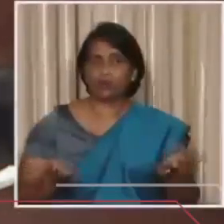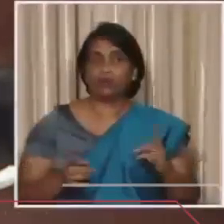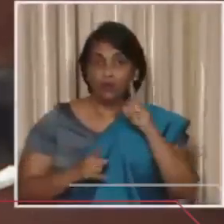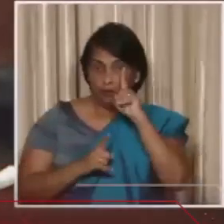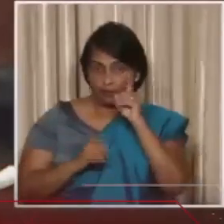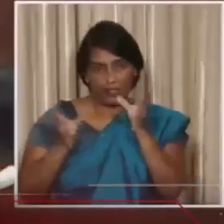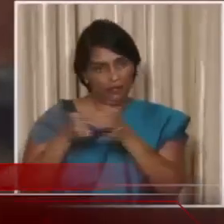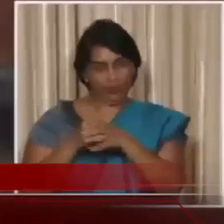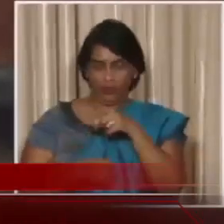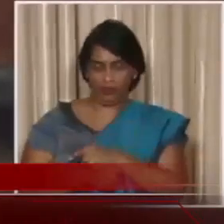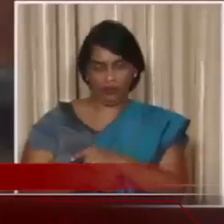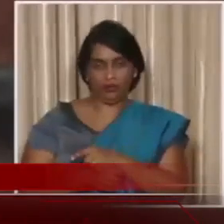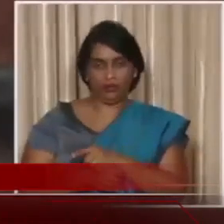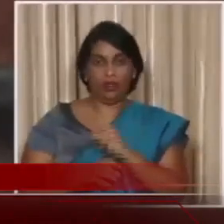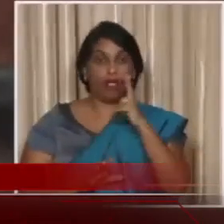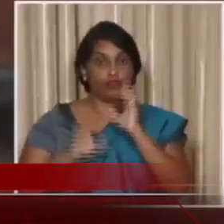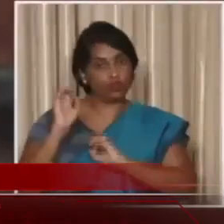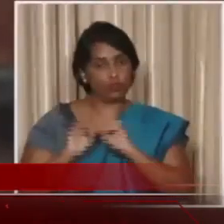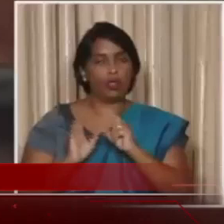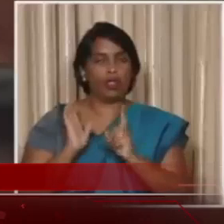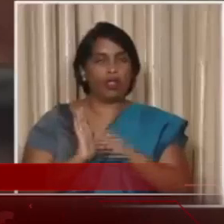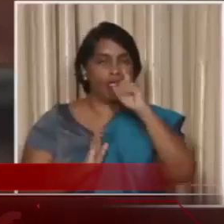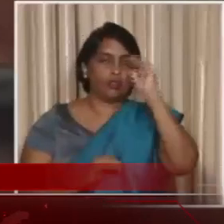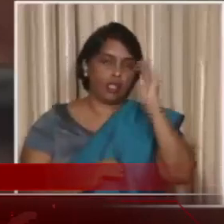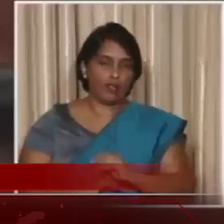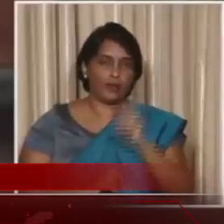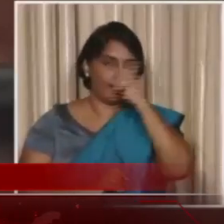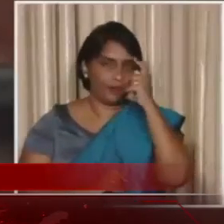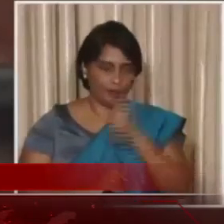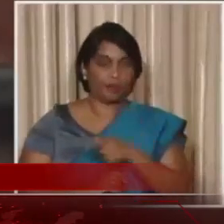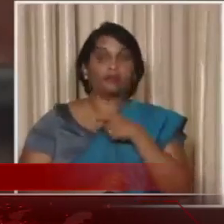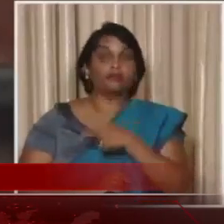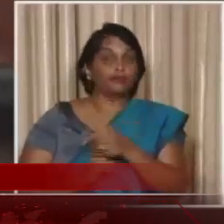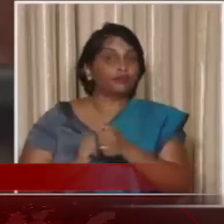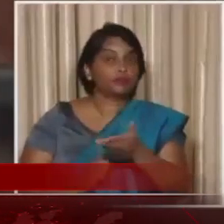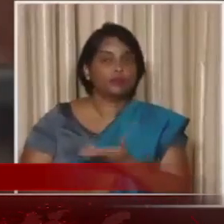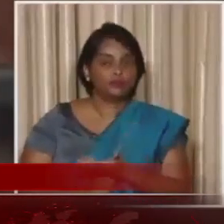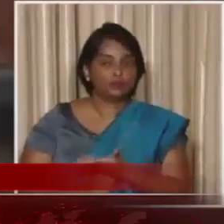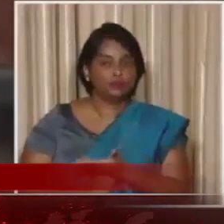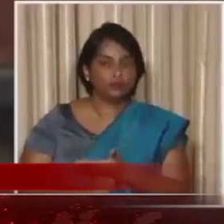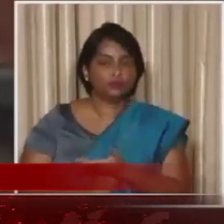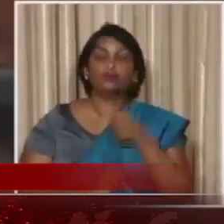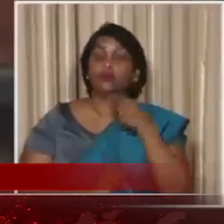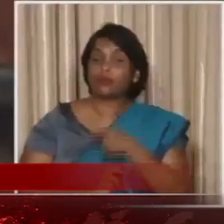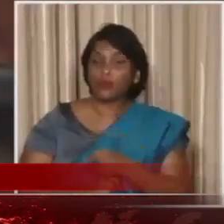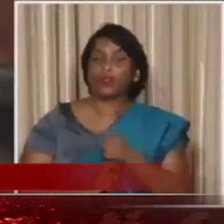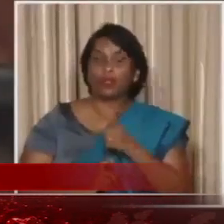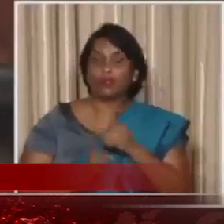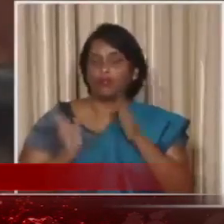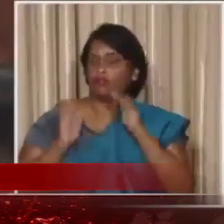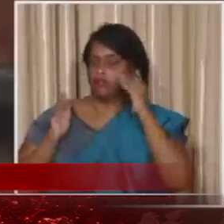ඒක 80%ක් ඉන්නවා ලක්ෂයකට වඩා අඩු වැටුප් අය. ඒගොල්ලන්ට මොකද සිද්ධ වෙන්නේ? ඒගොල්ලෝ ඇයි ඒ සීමාවේ